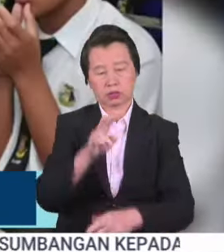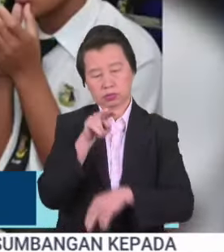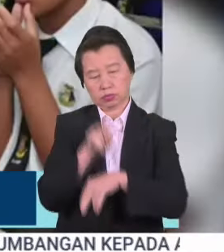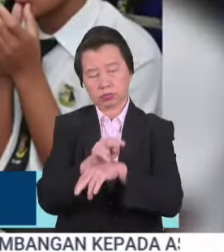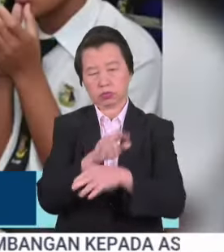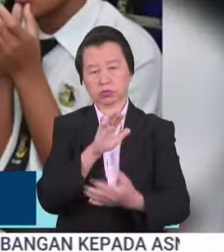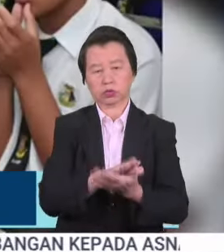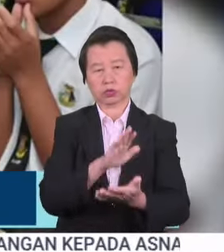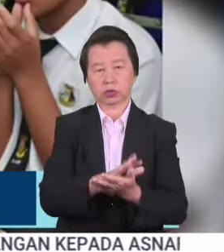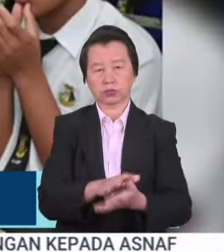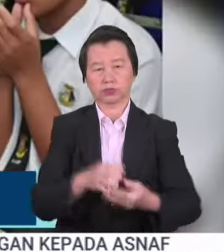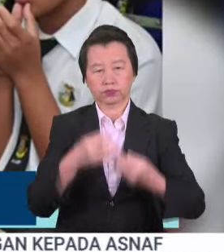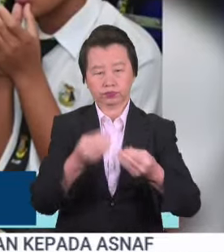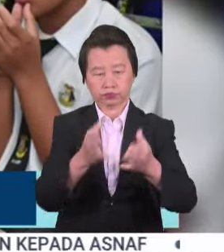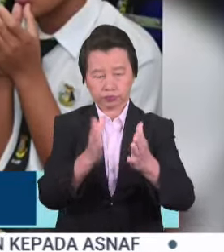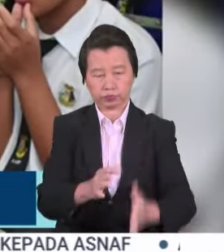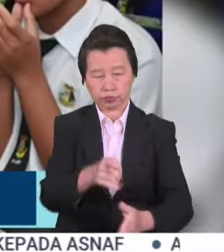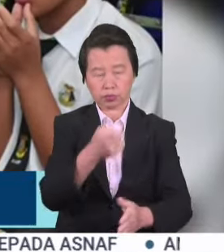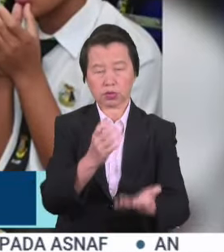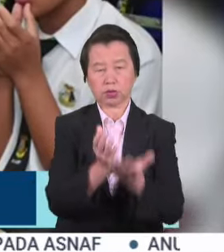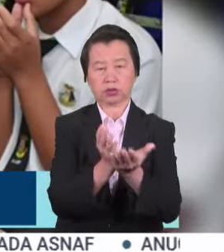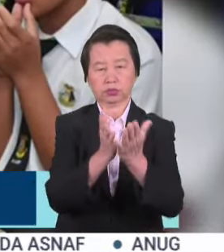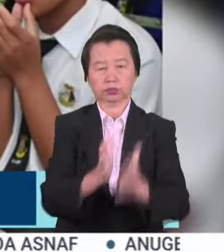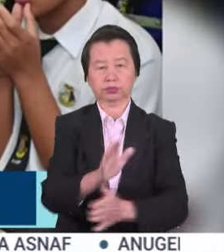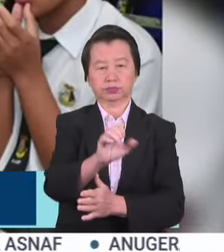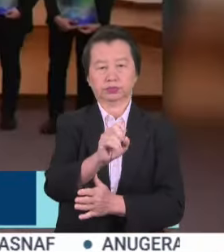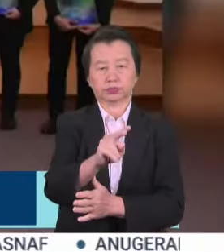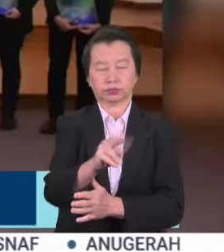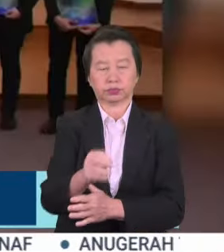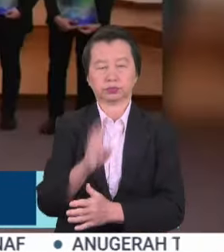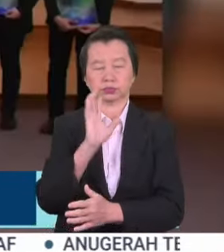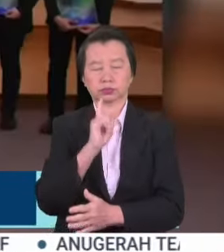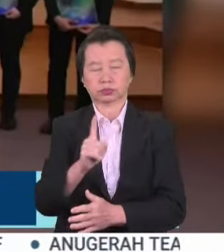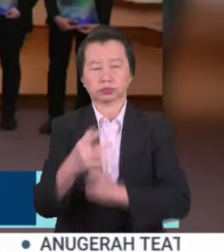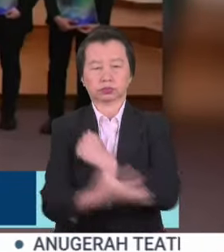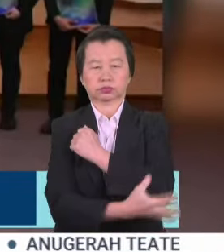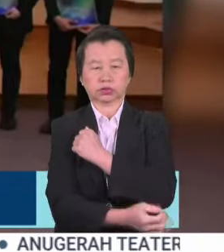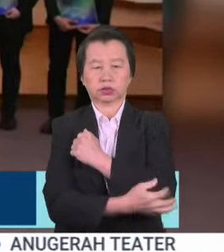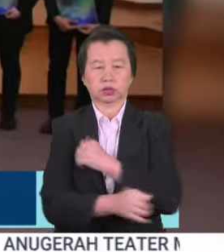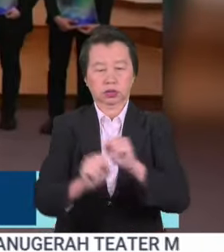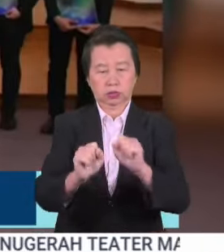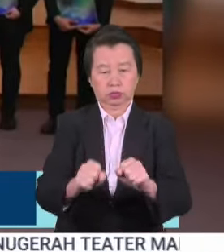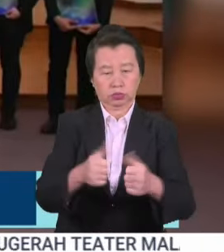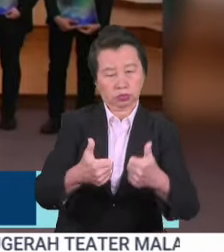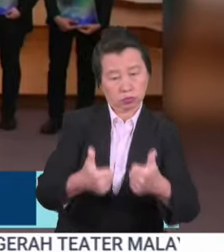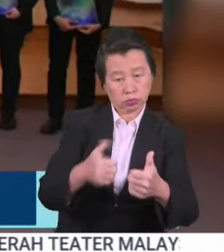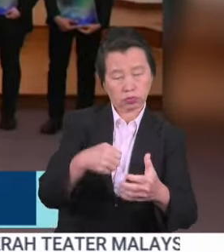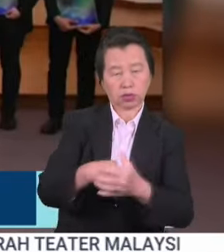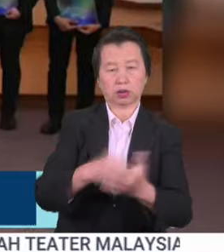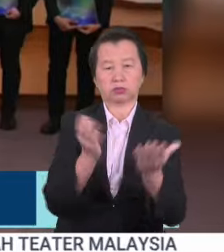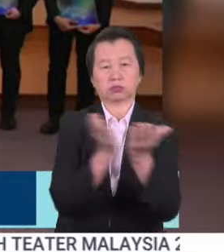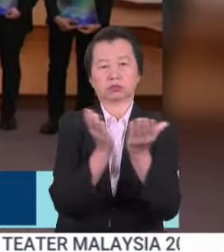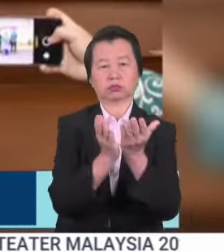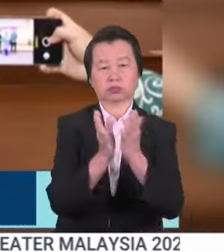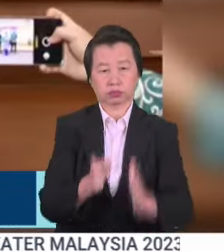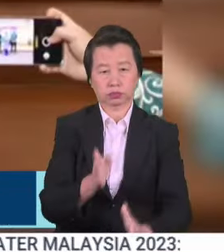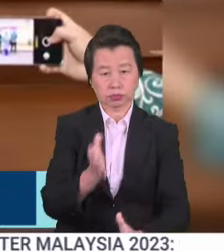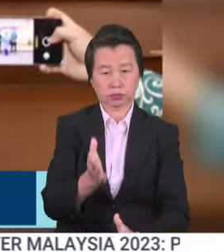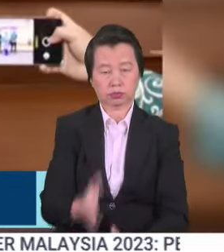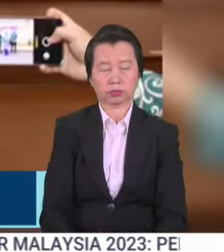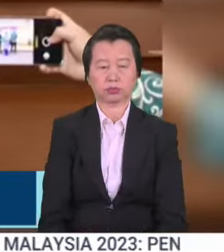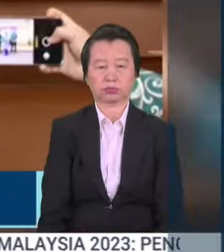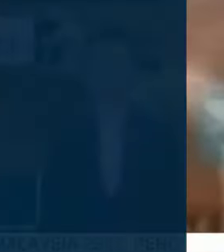pemantauan sekolah. Penerima terdiri daripada pelajar asnaf fakir dan miskin yang berpotensi cemerlang dalam pelajaran.